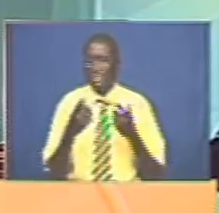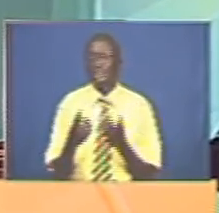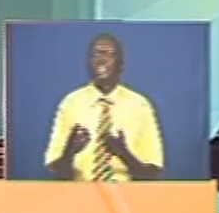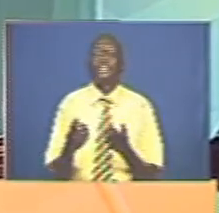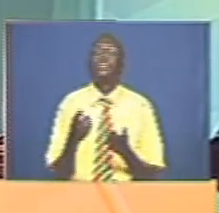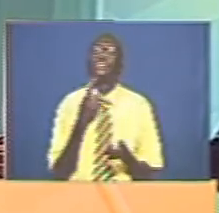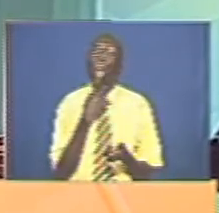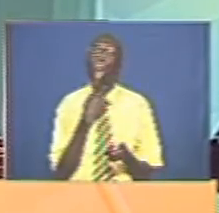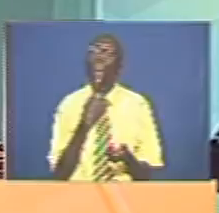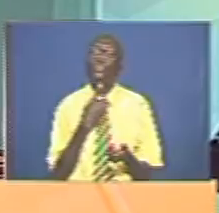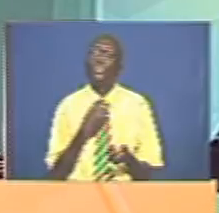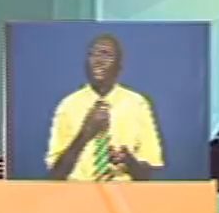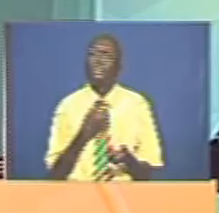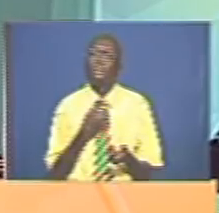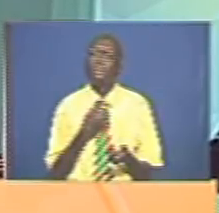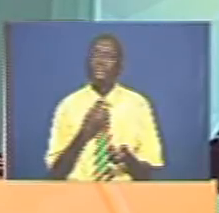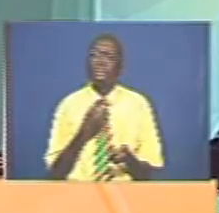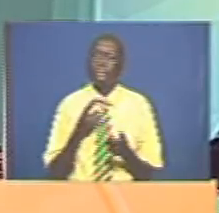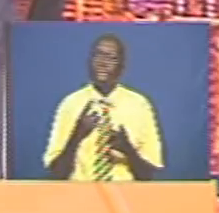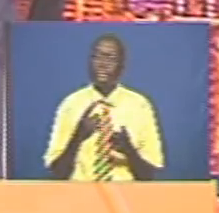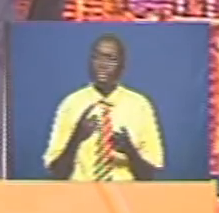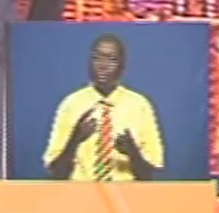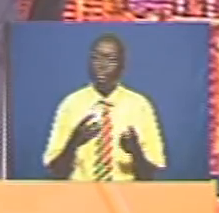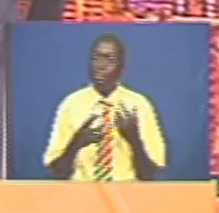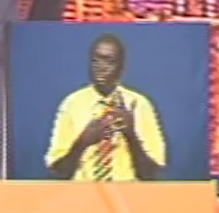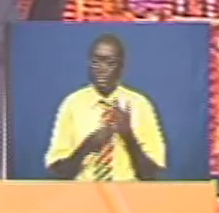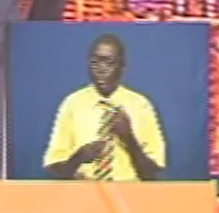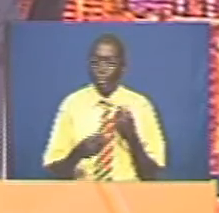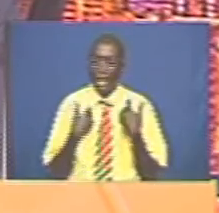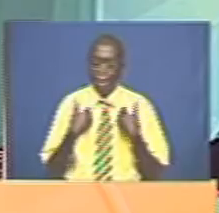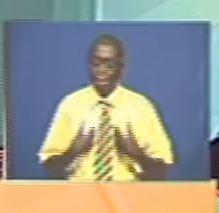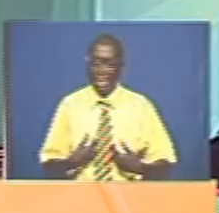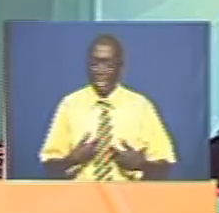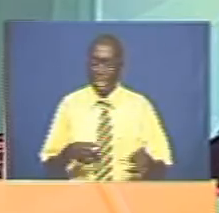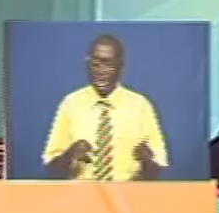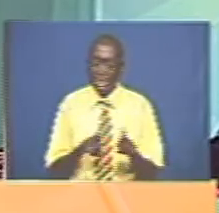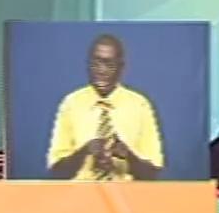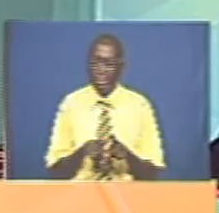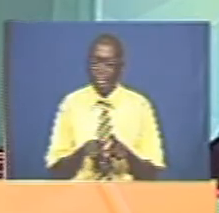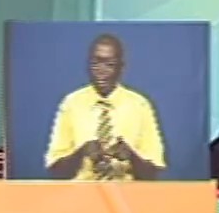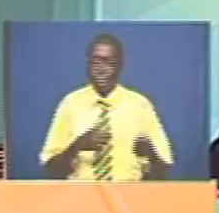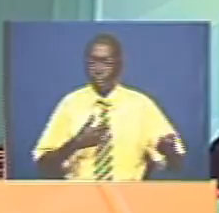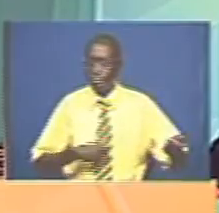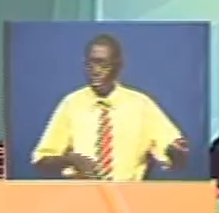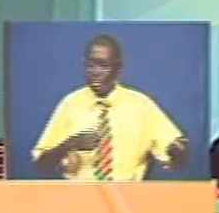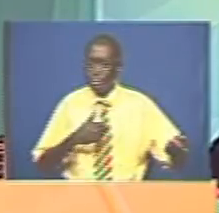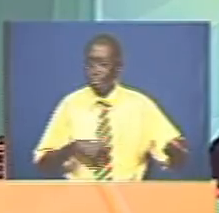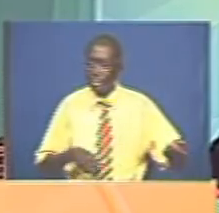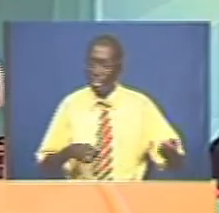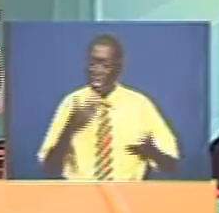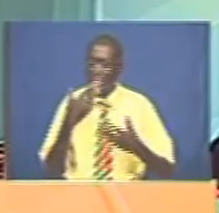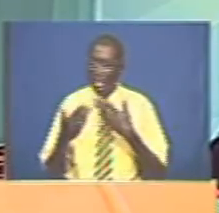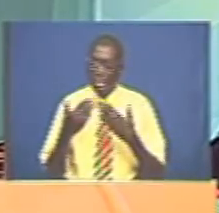nia ya kucheza country music vile mimi ufanya. Ndiyo. Na naweza sema ni asante kwa Mungu kwa